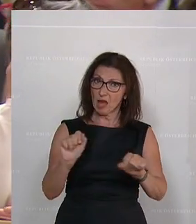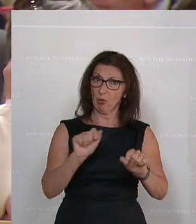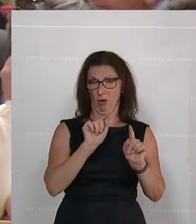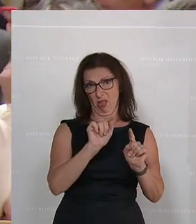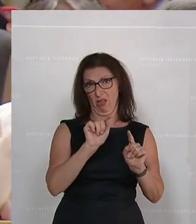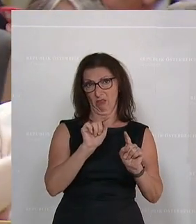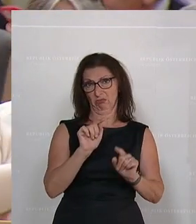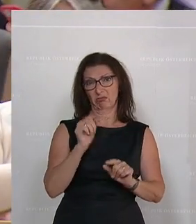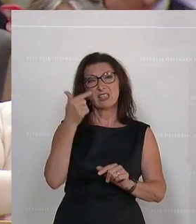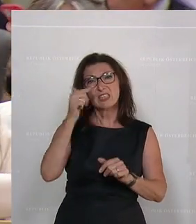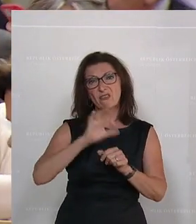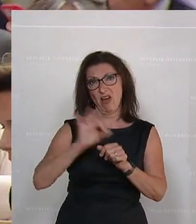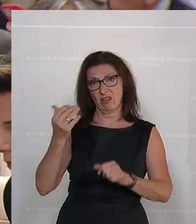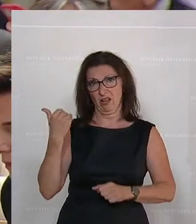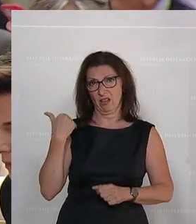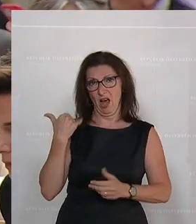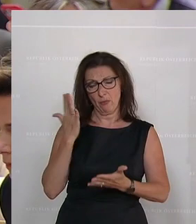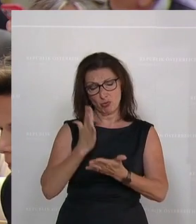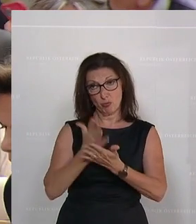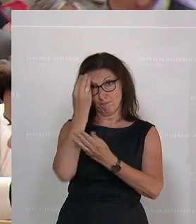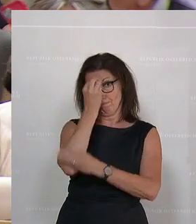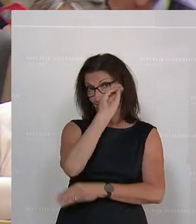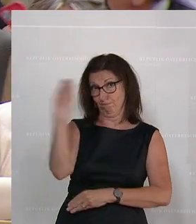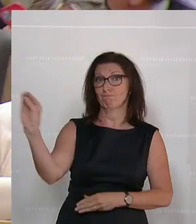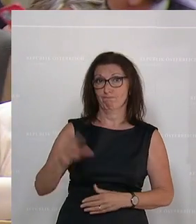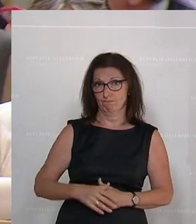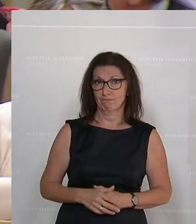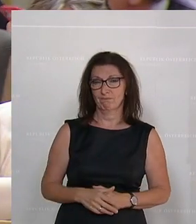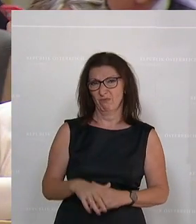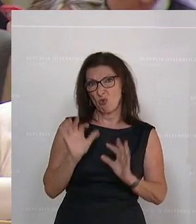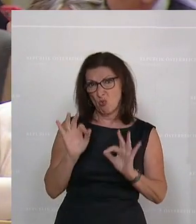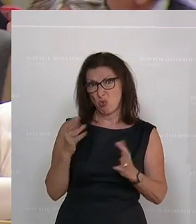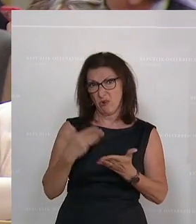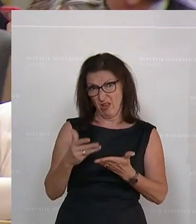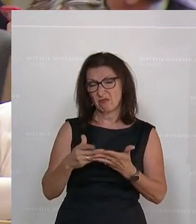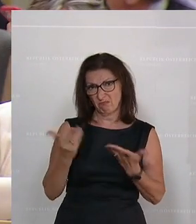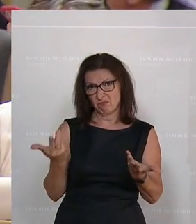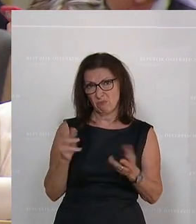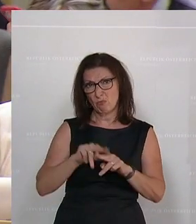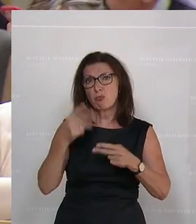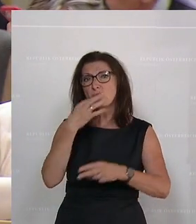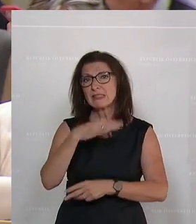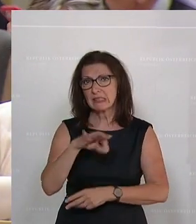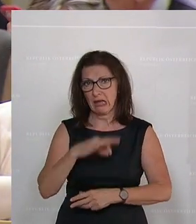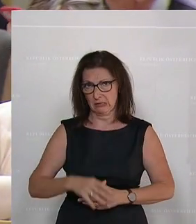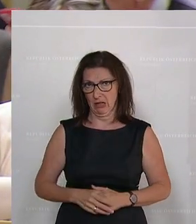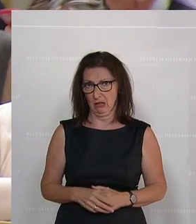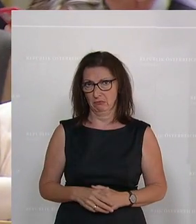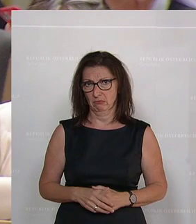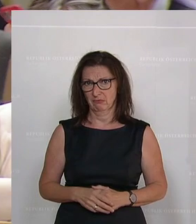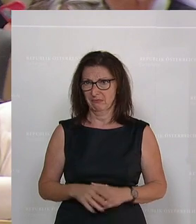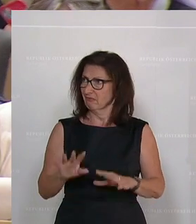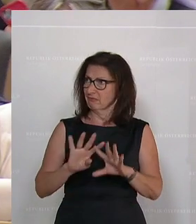zwei tagen schon angemerkt hat dass es gut wäre wenn der herr bundeskanzler der ja für